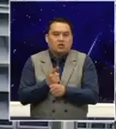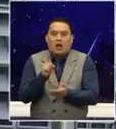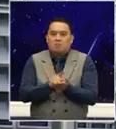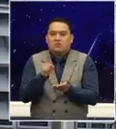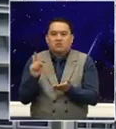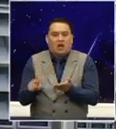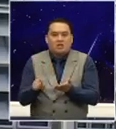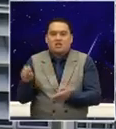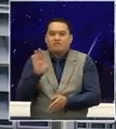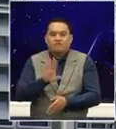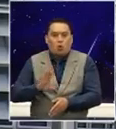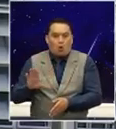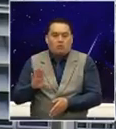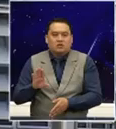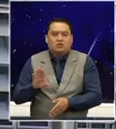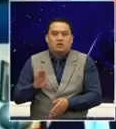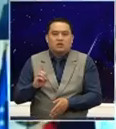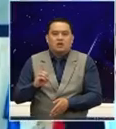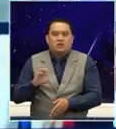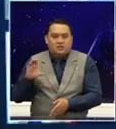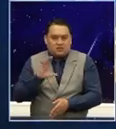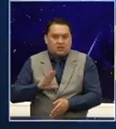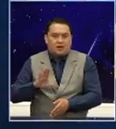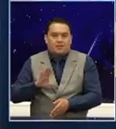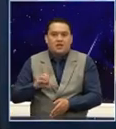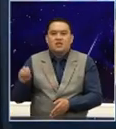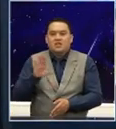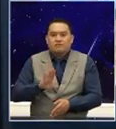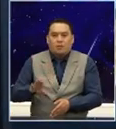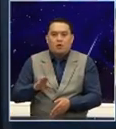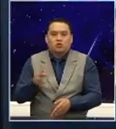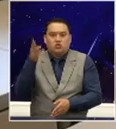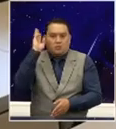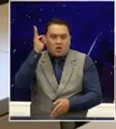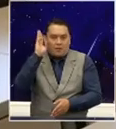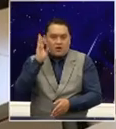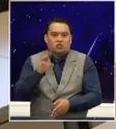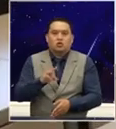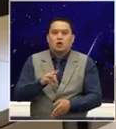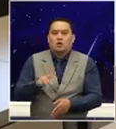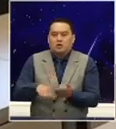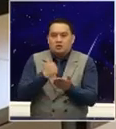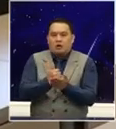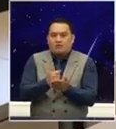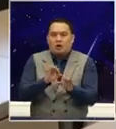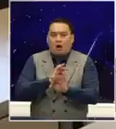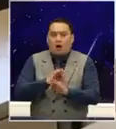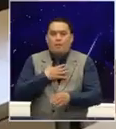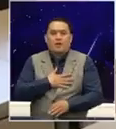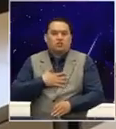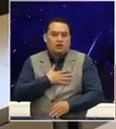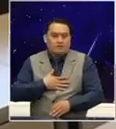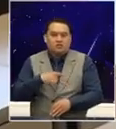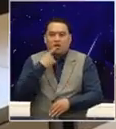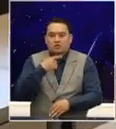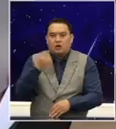необязательные поездки в Европу не граждан ЕС. Как отметил глава европейской дипломатии Жозеп Боррель, особую обеспокоенность